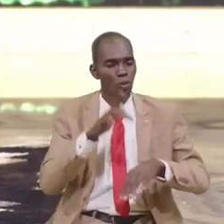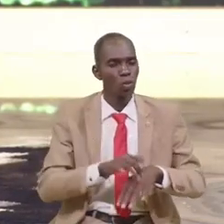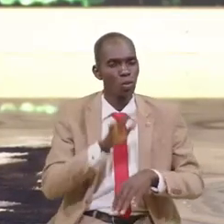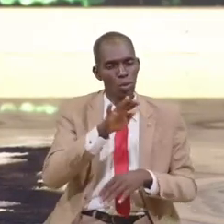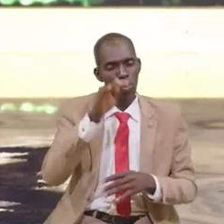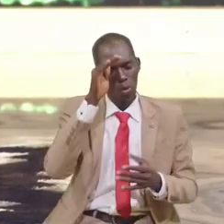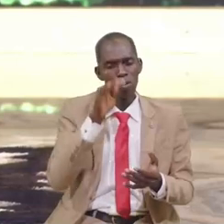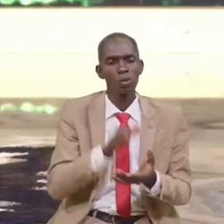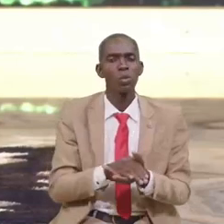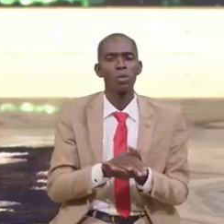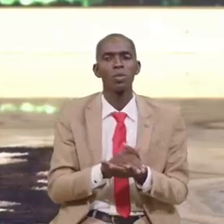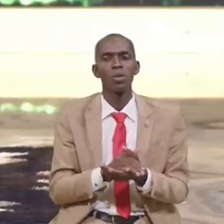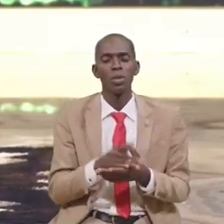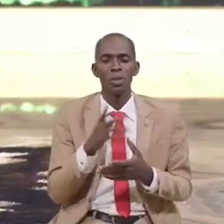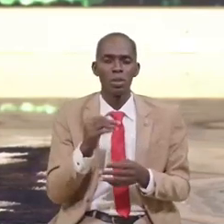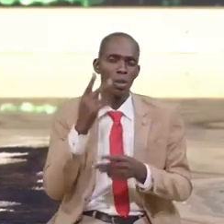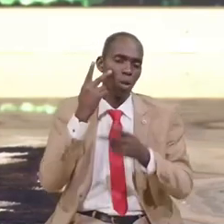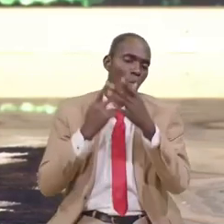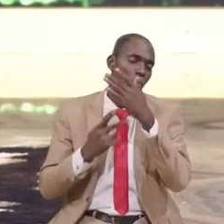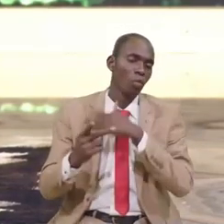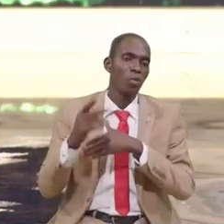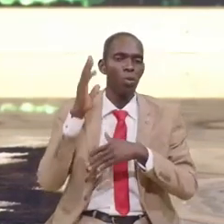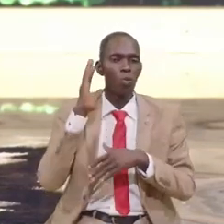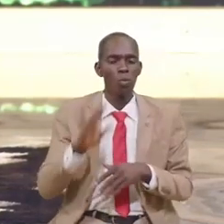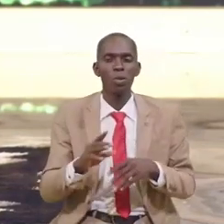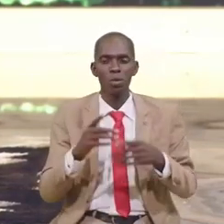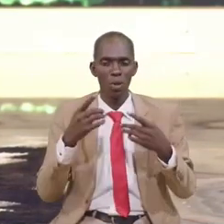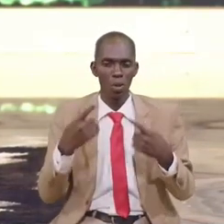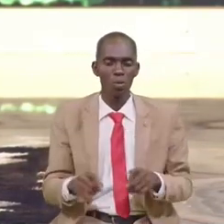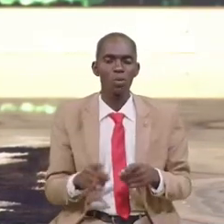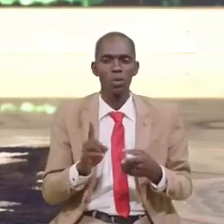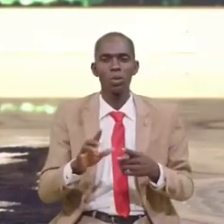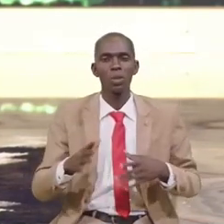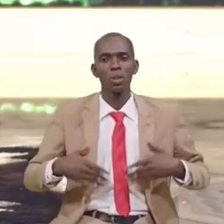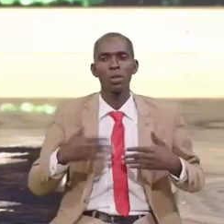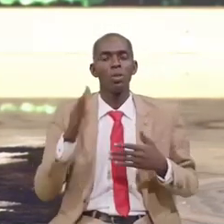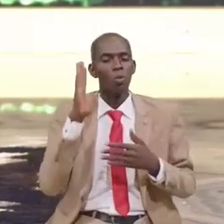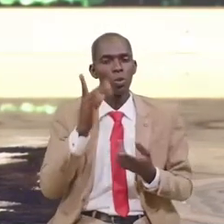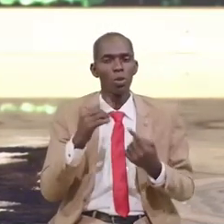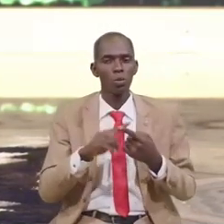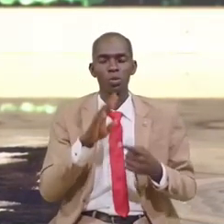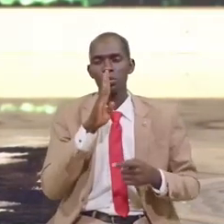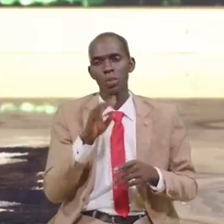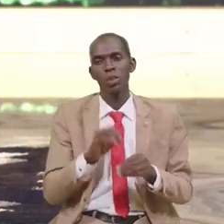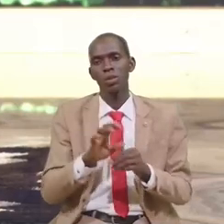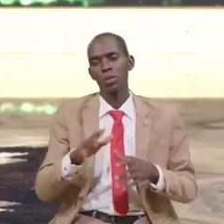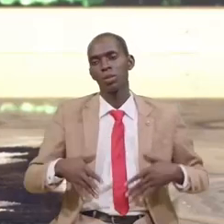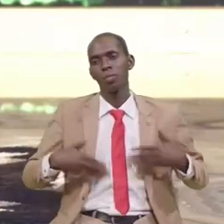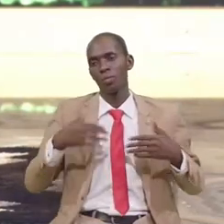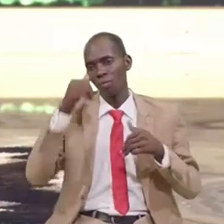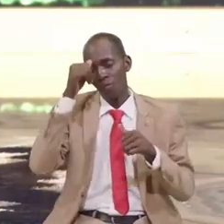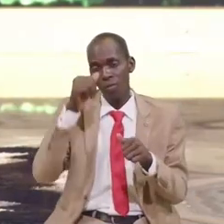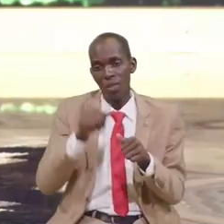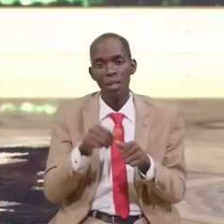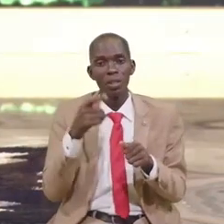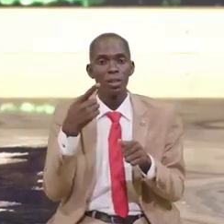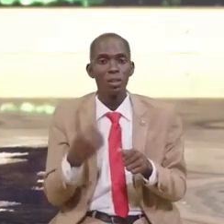guérie. Ton mari est malade, impose-lui la main, la prophétie sera guérie. Rappelez-vous, la puissance de guérison,